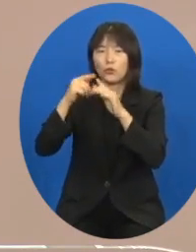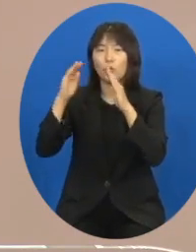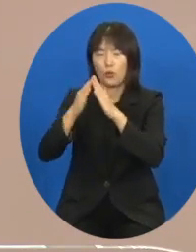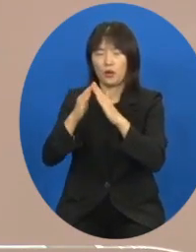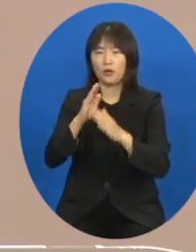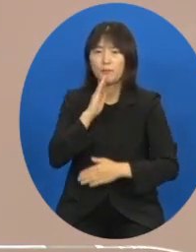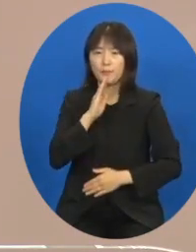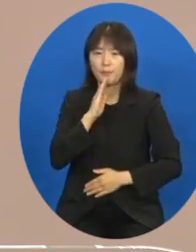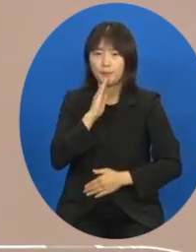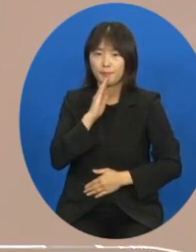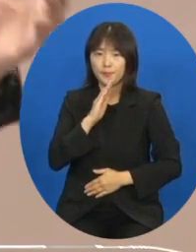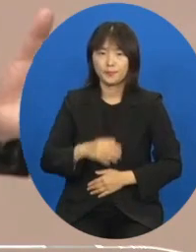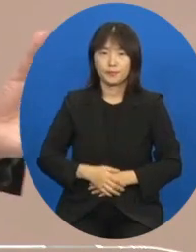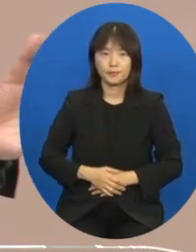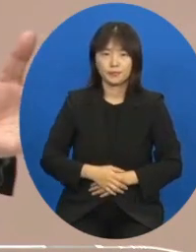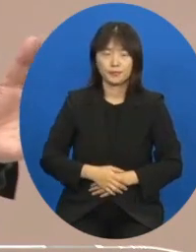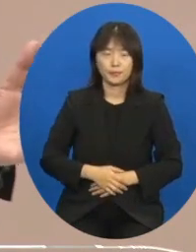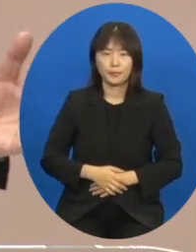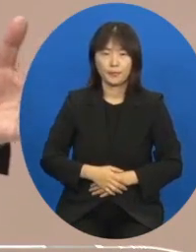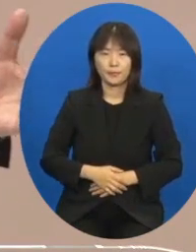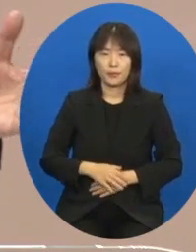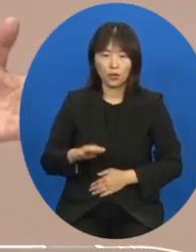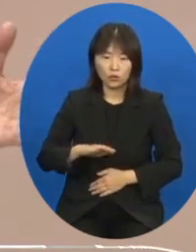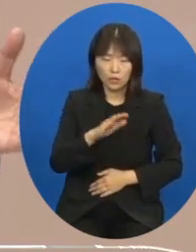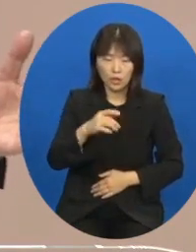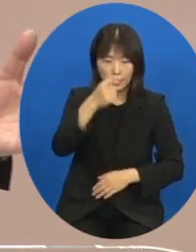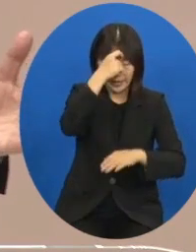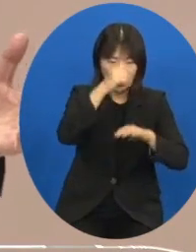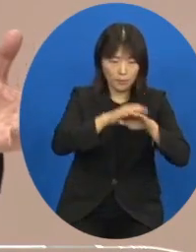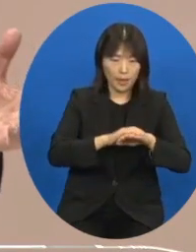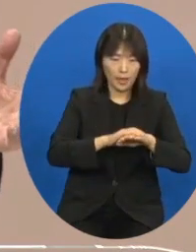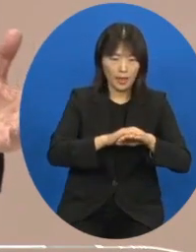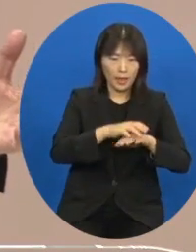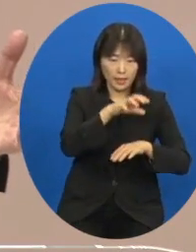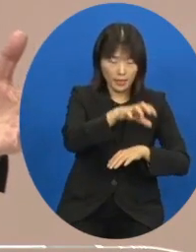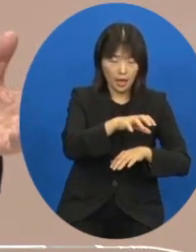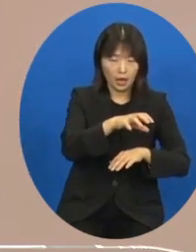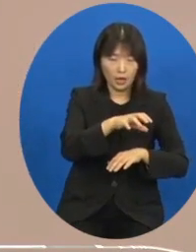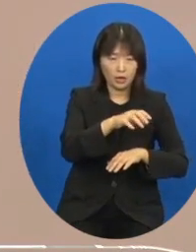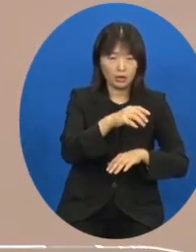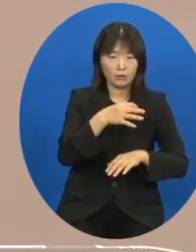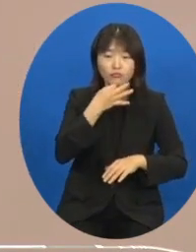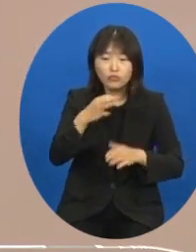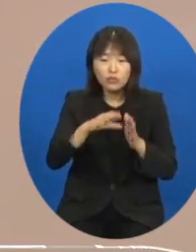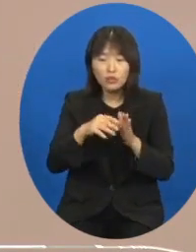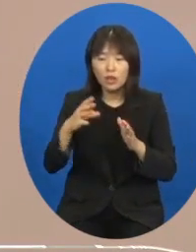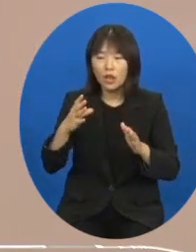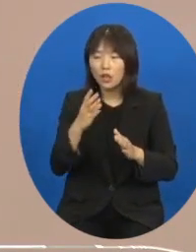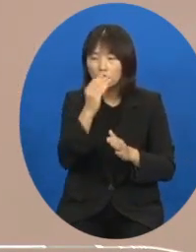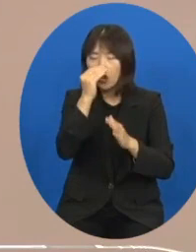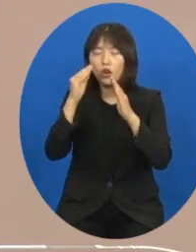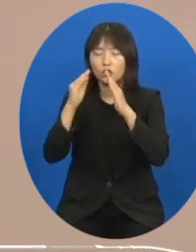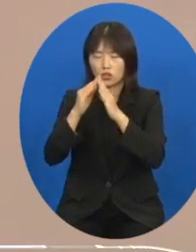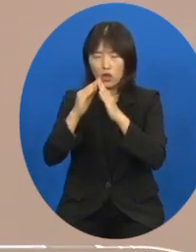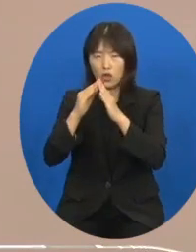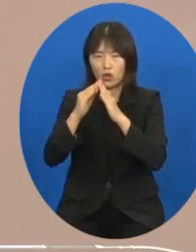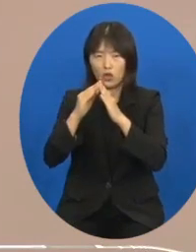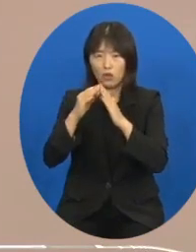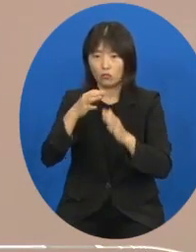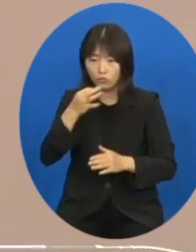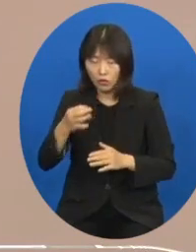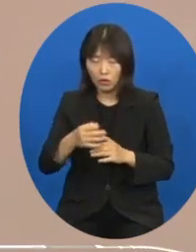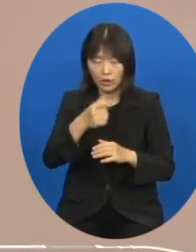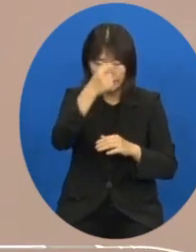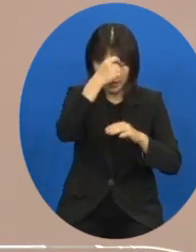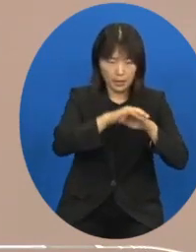우리가 그냥 쉽게 예배당을 성전, 성전 이렇게 부릅니다. 예배당 건축을 성전 건축이라